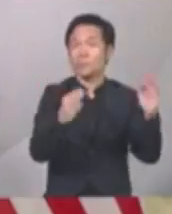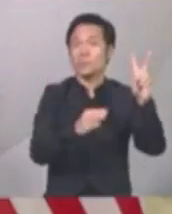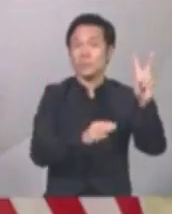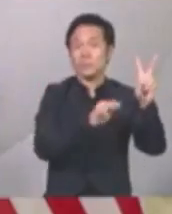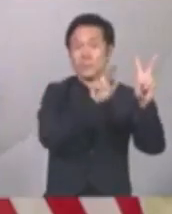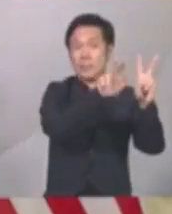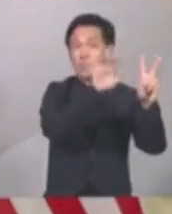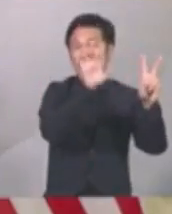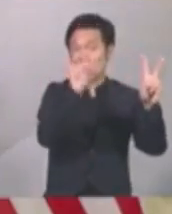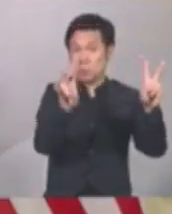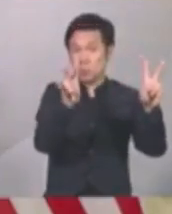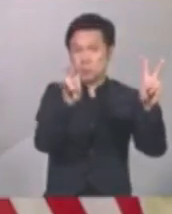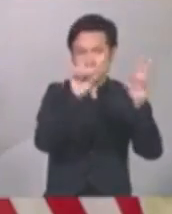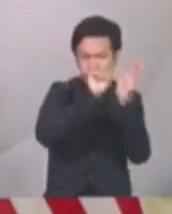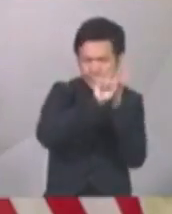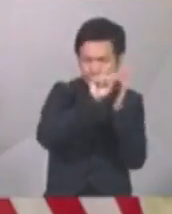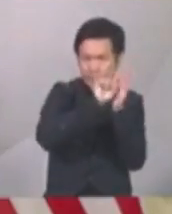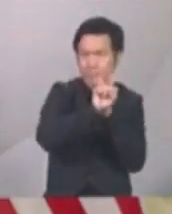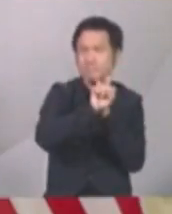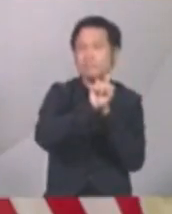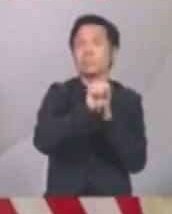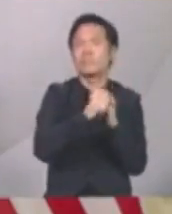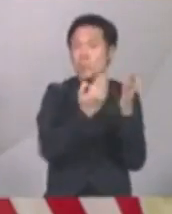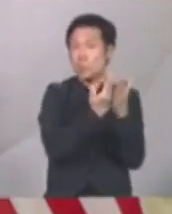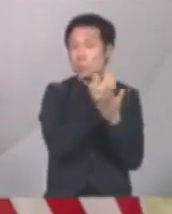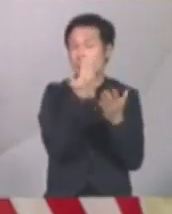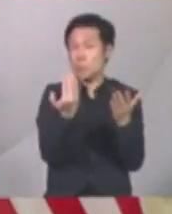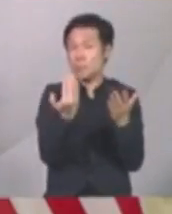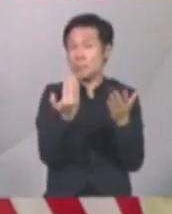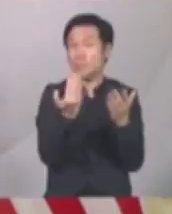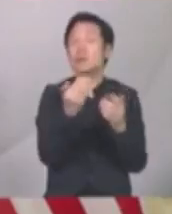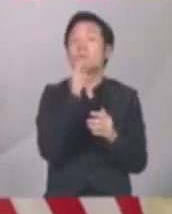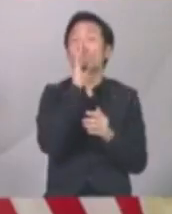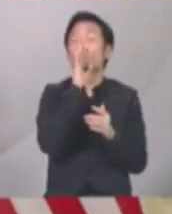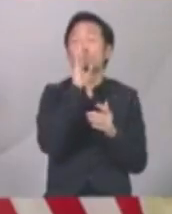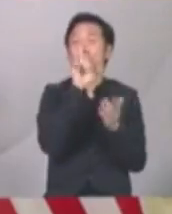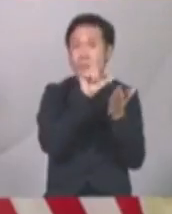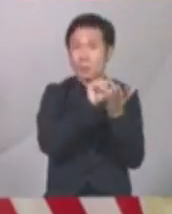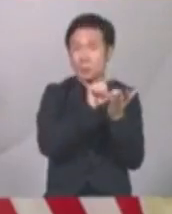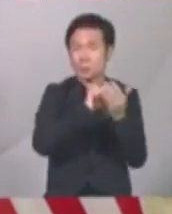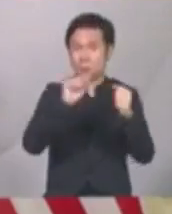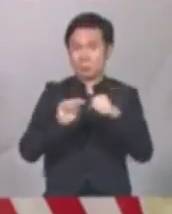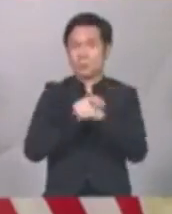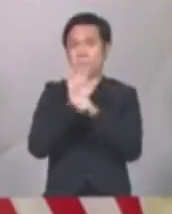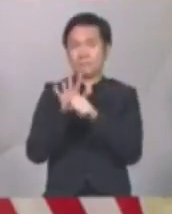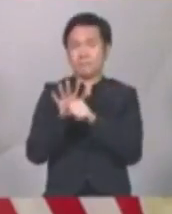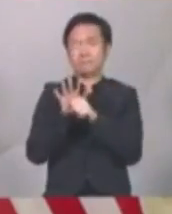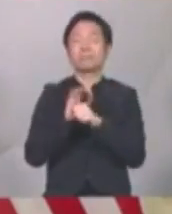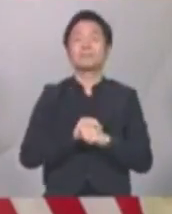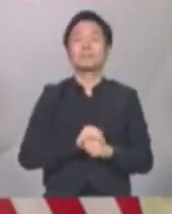237 kertas siasatan berkaitan dengan berita palsu COVID-19 berbanding